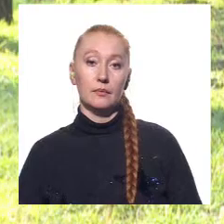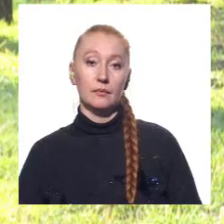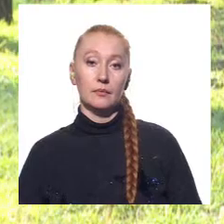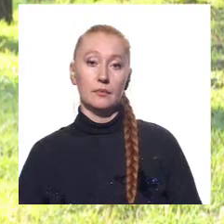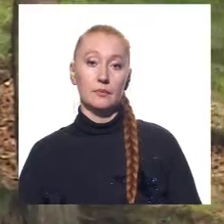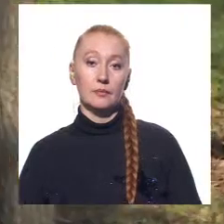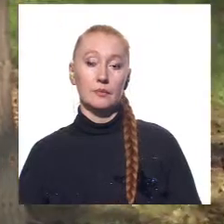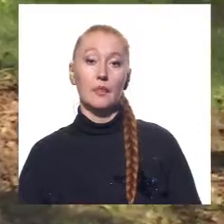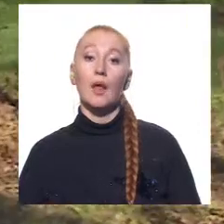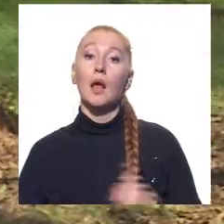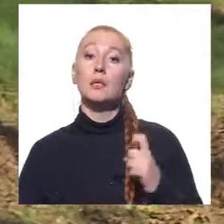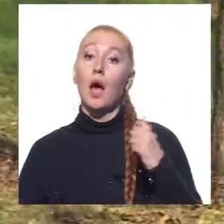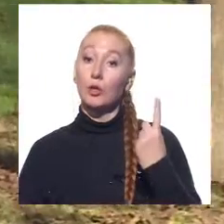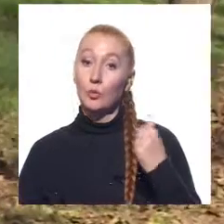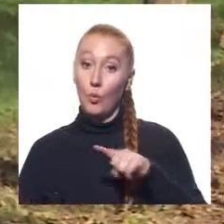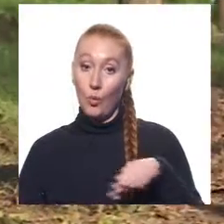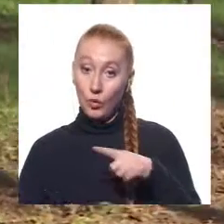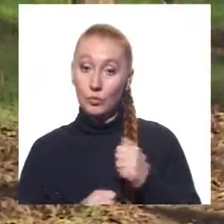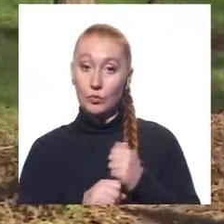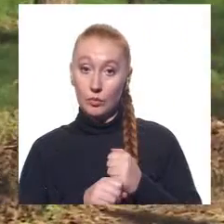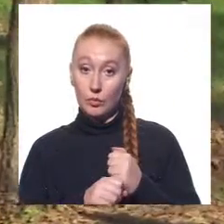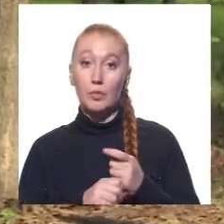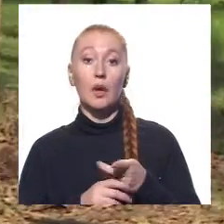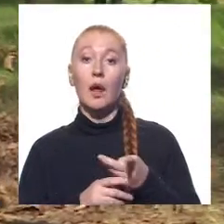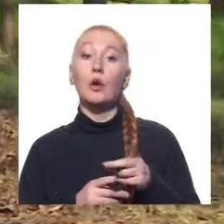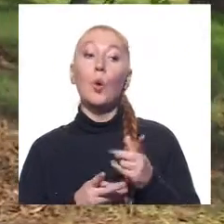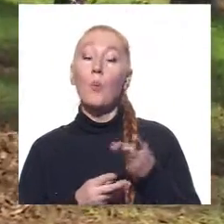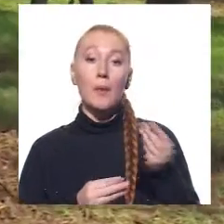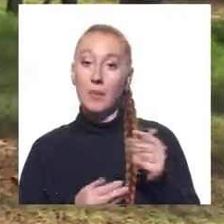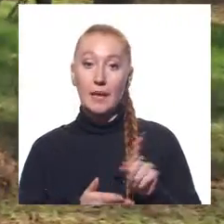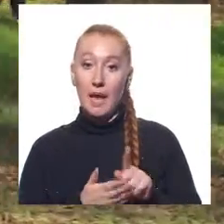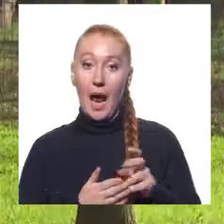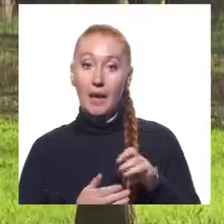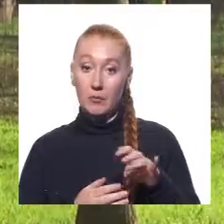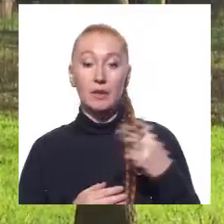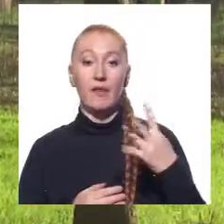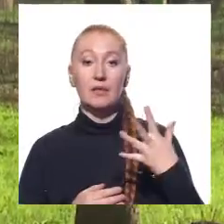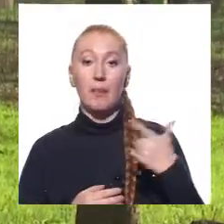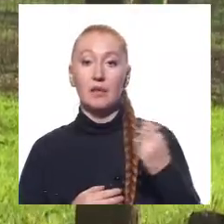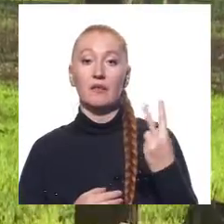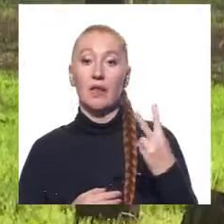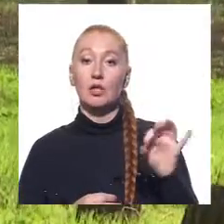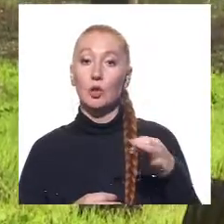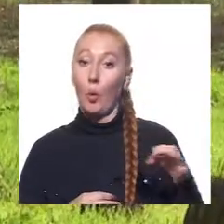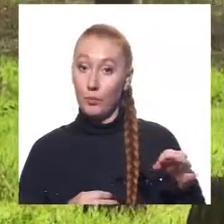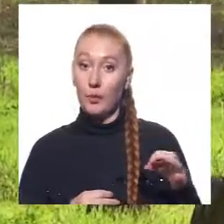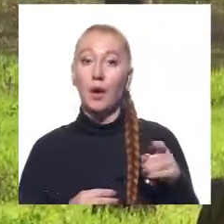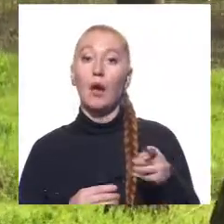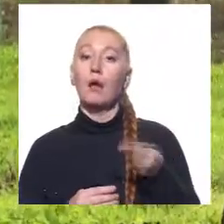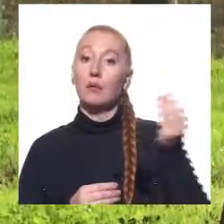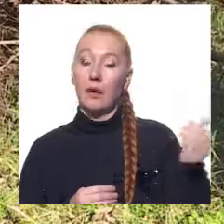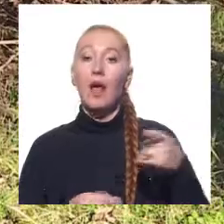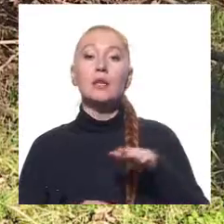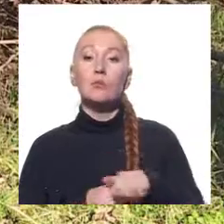як положено. За одну годину роботи в парку неплатники аліментів отримують 25 гривень 12 копійок. Гроші надходять до